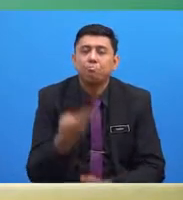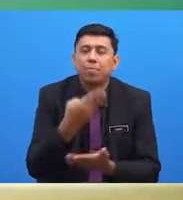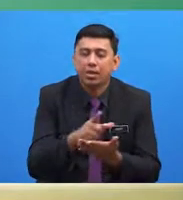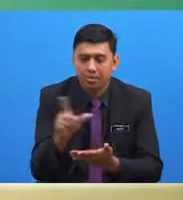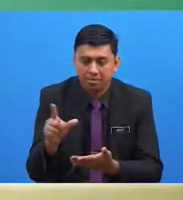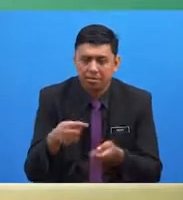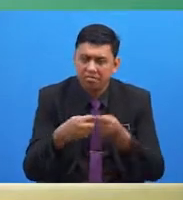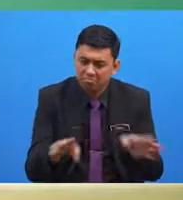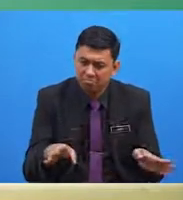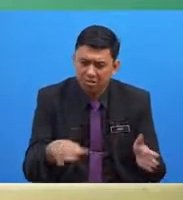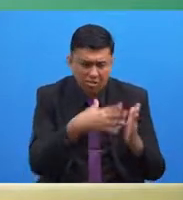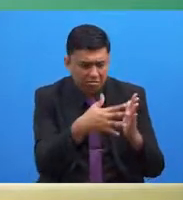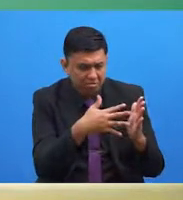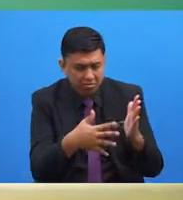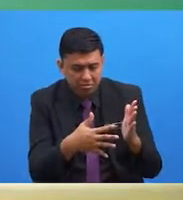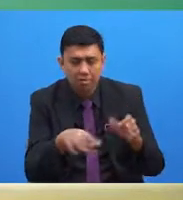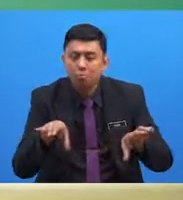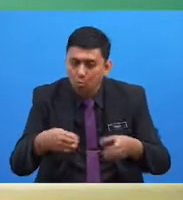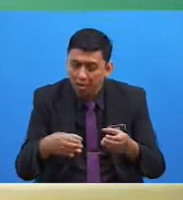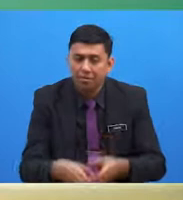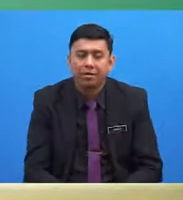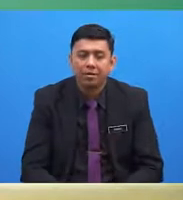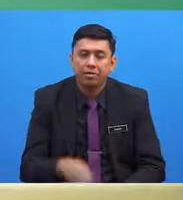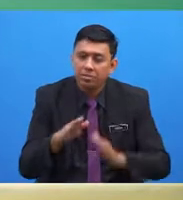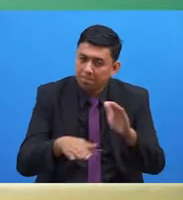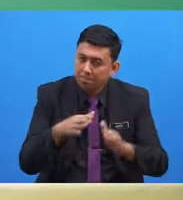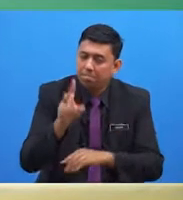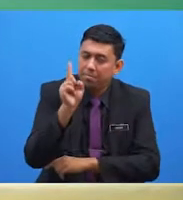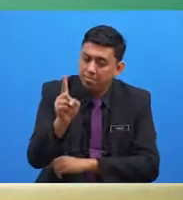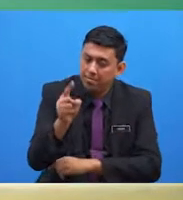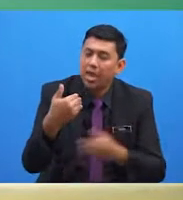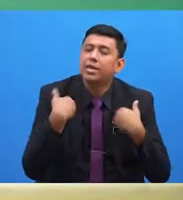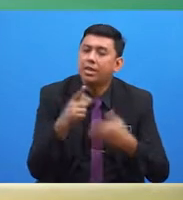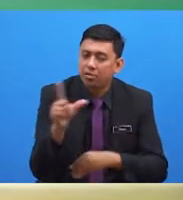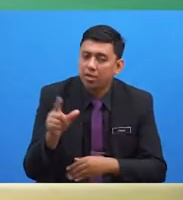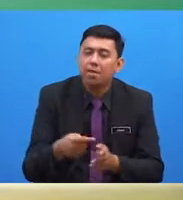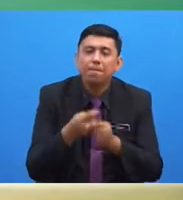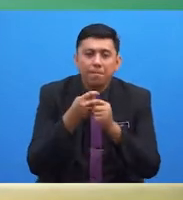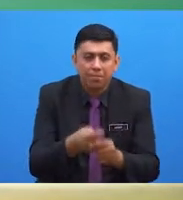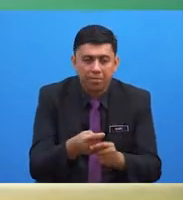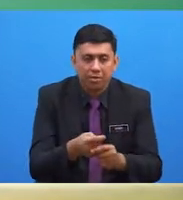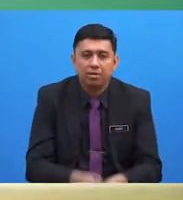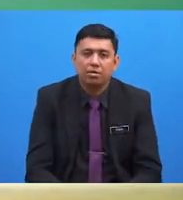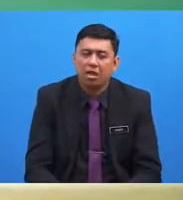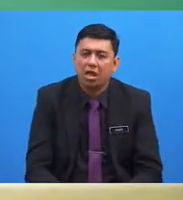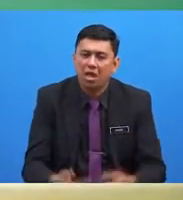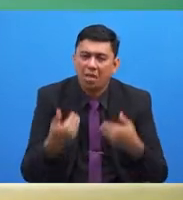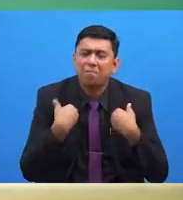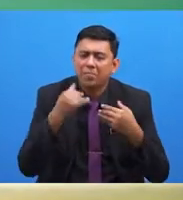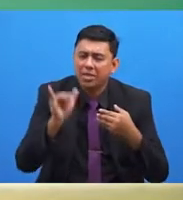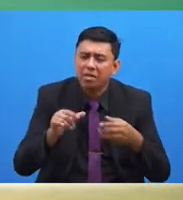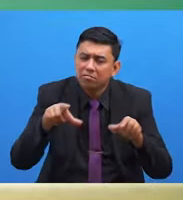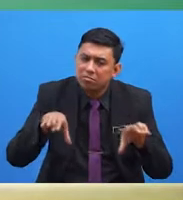Baiklah, setelah analisis pada soalan dibuat, langkah pertama adalah menentukan pelarasan yang terlibat,